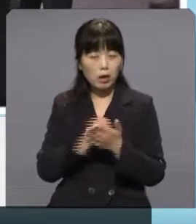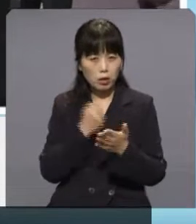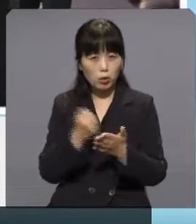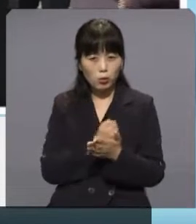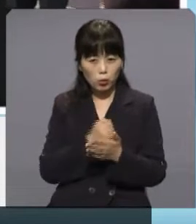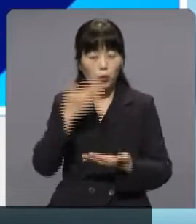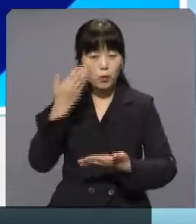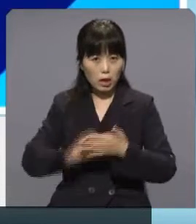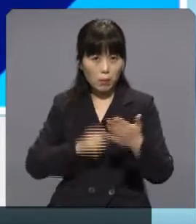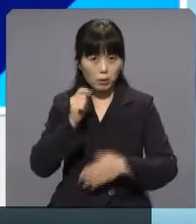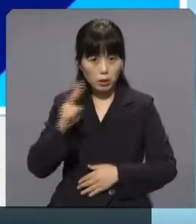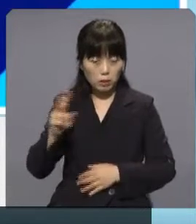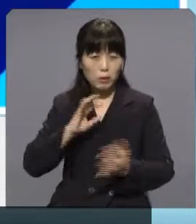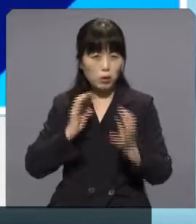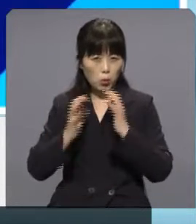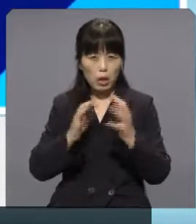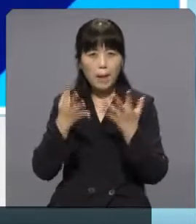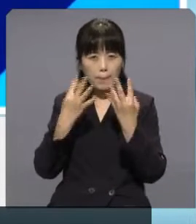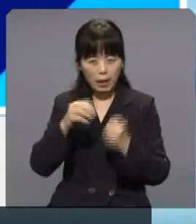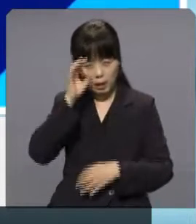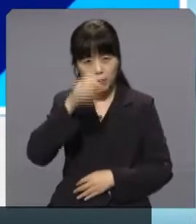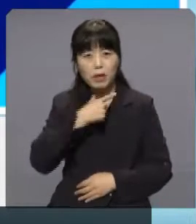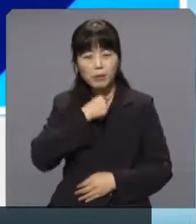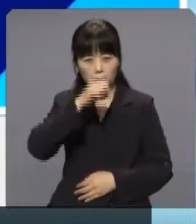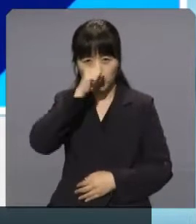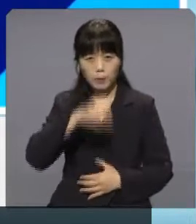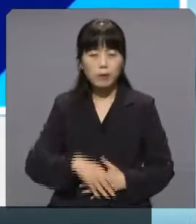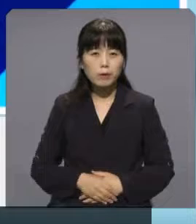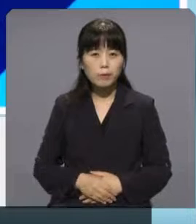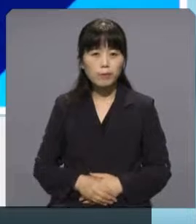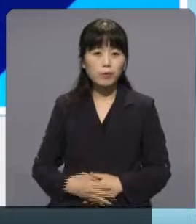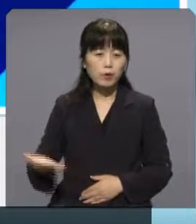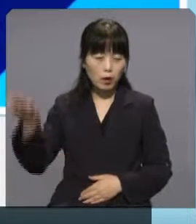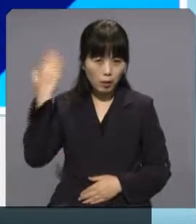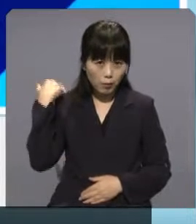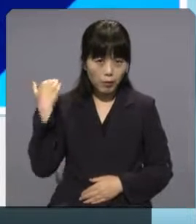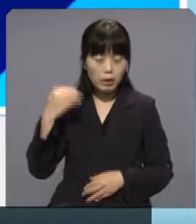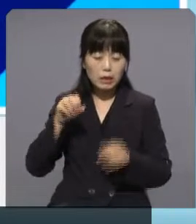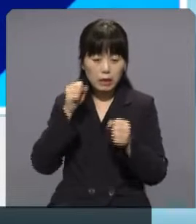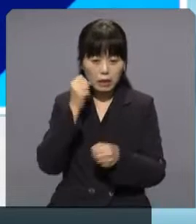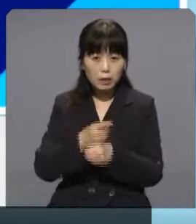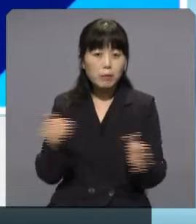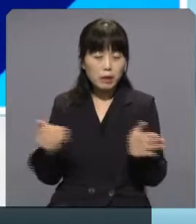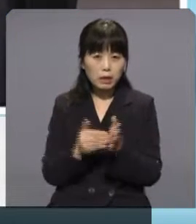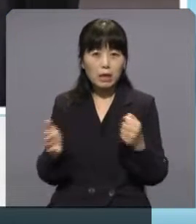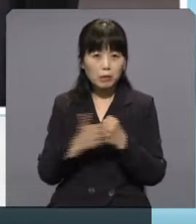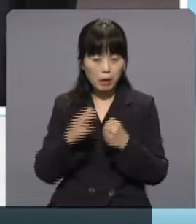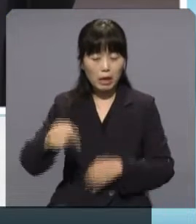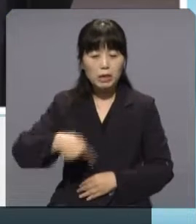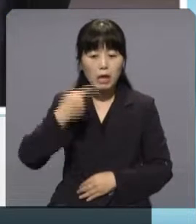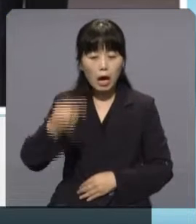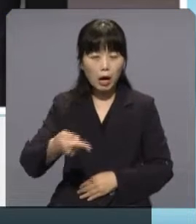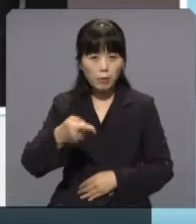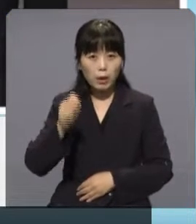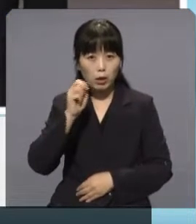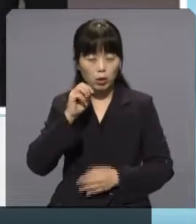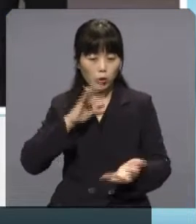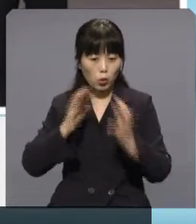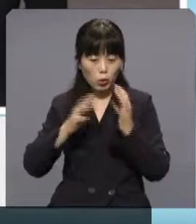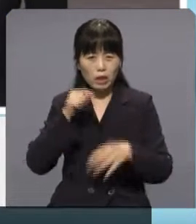기간 동안에 그런 부분들을 많이 봤으면 좋겠어요. 네. 이미 이제 저건 한번 했으니까 끝났지만 다음 토론에서 또 저희가 또